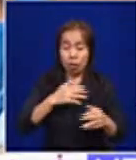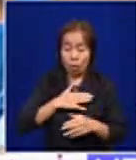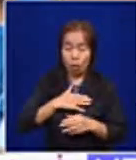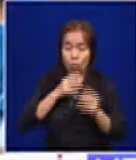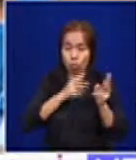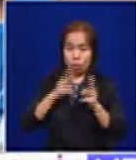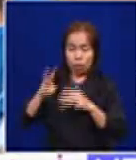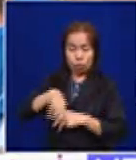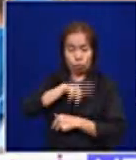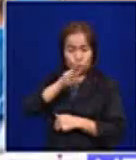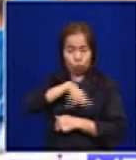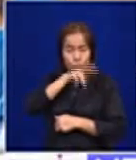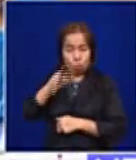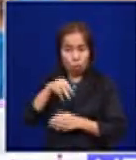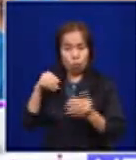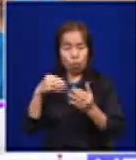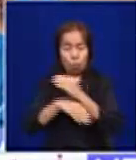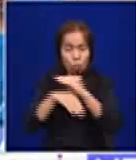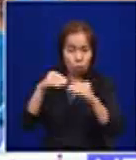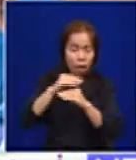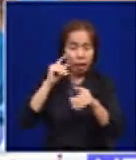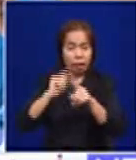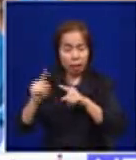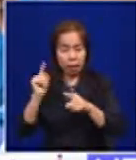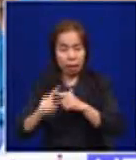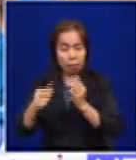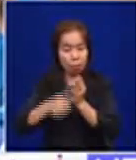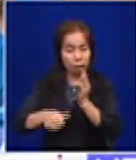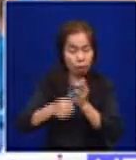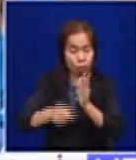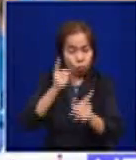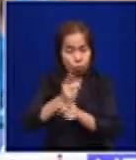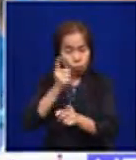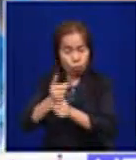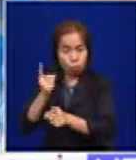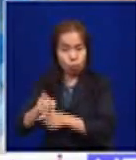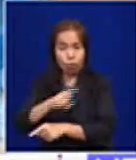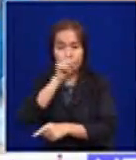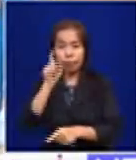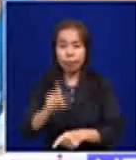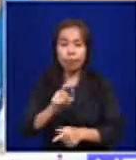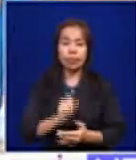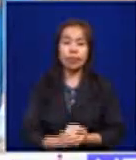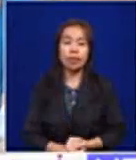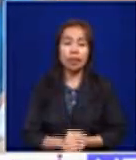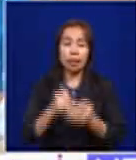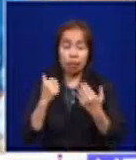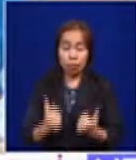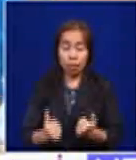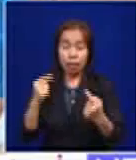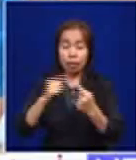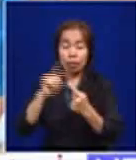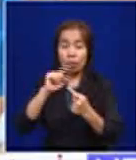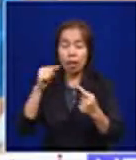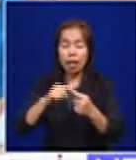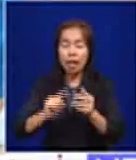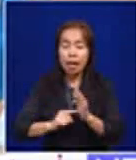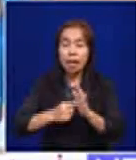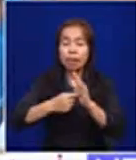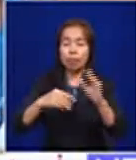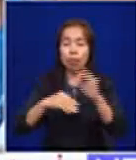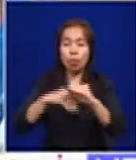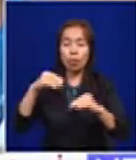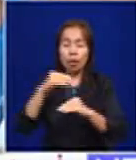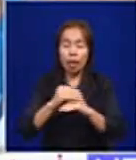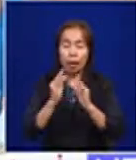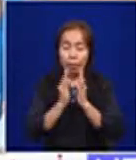การนี้จะมีความโปร่งใสทุกบาททุกสตางค์จะถึงพี่น้องประชาชนให้มากที่สุดครับช่วงนี้ก็เป็นช่วงที่เราเริ่มโครงการและขณ